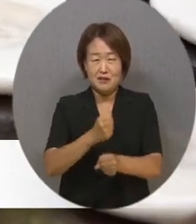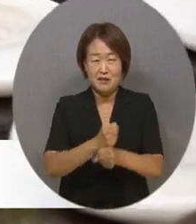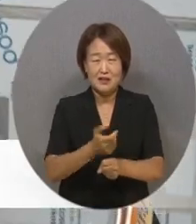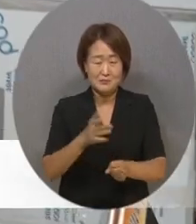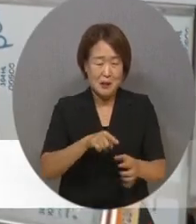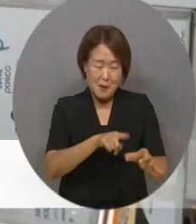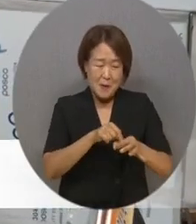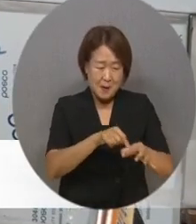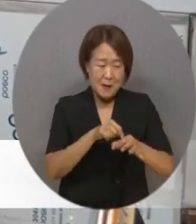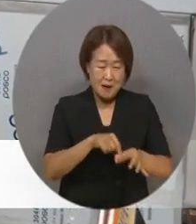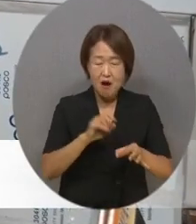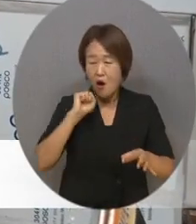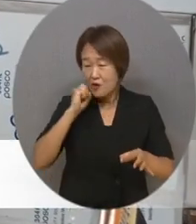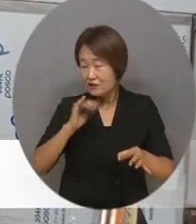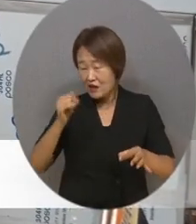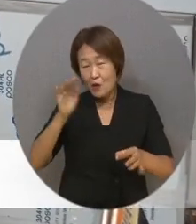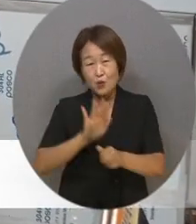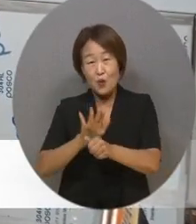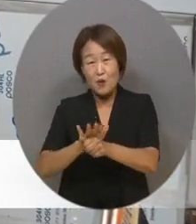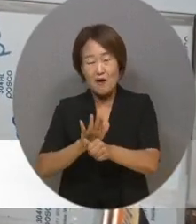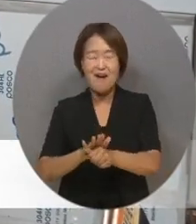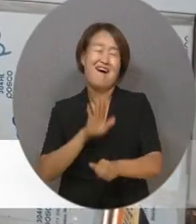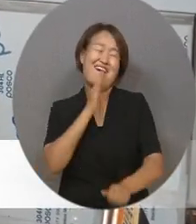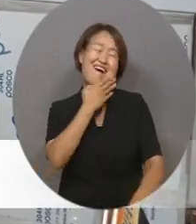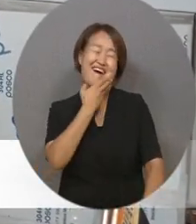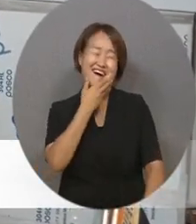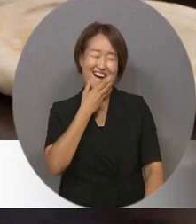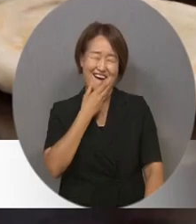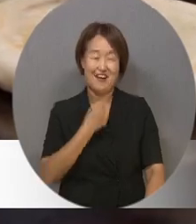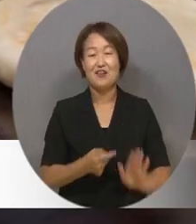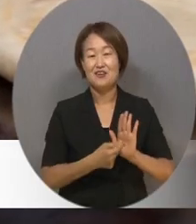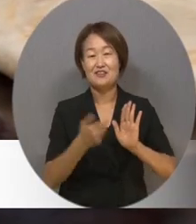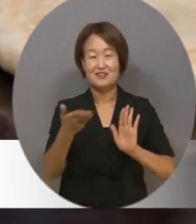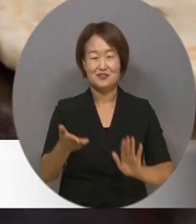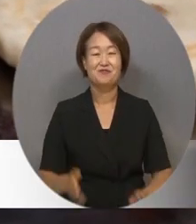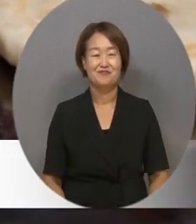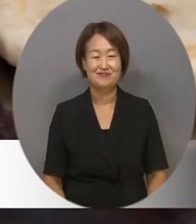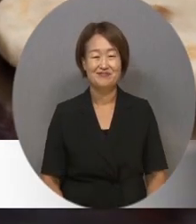작은 금액이나마 어려운 이웃을 도울 수 있어 행복하다고 말합니다